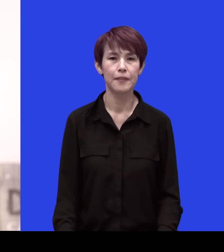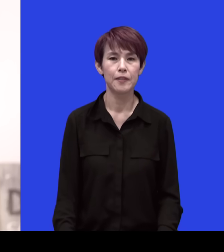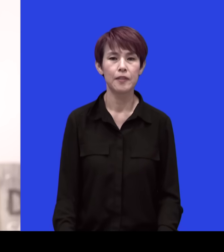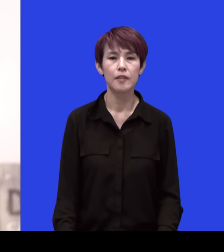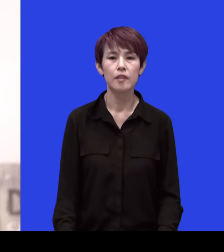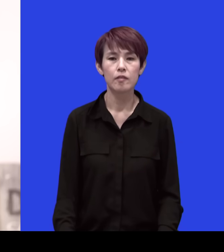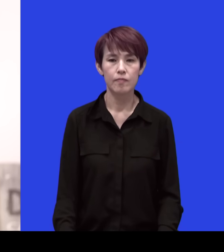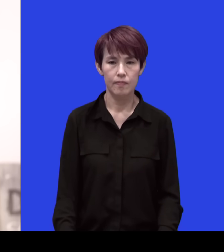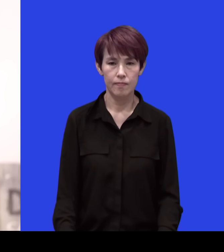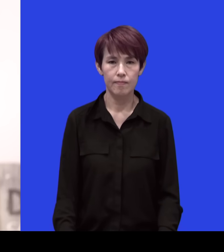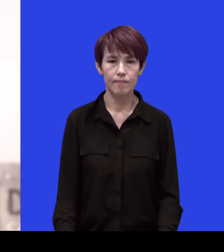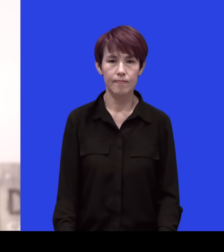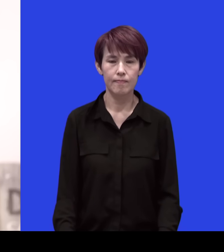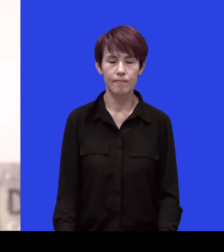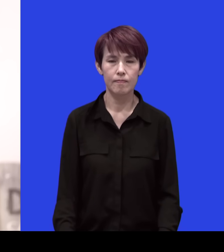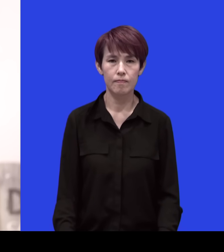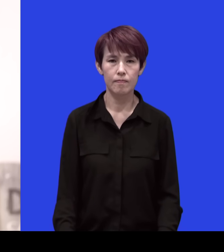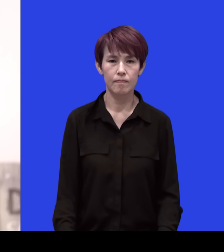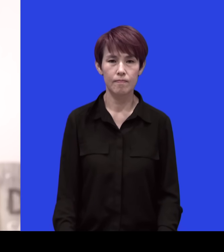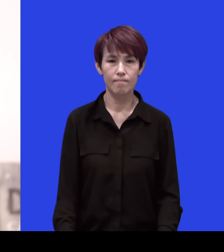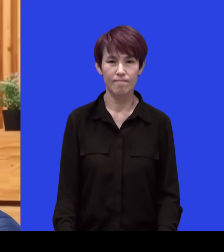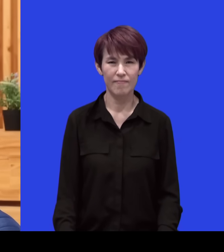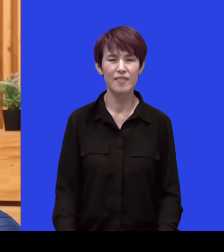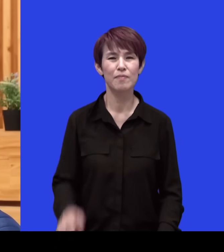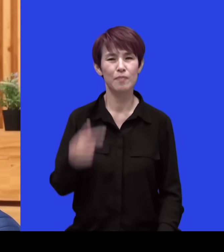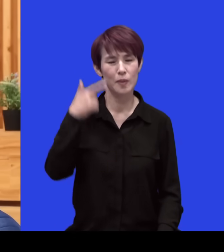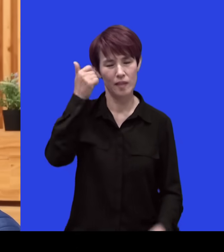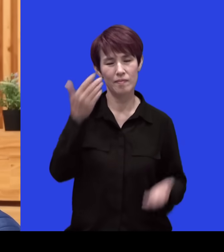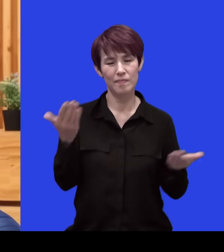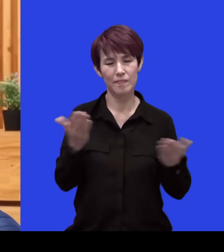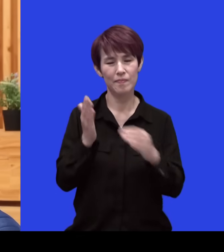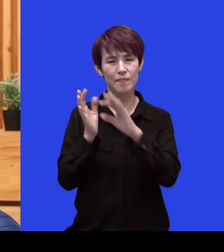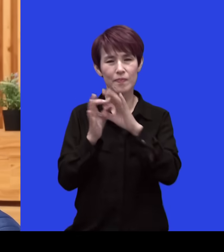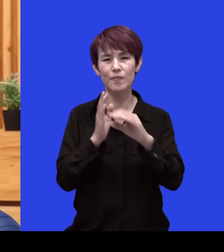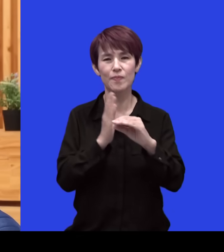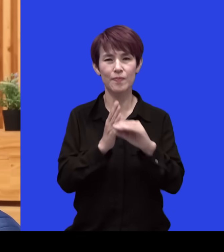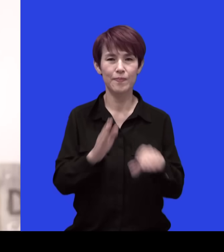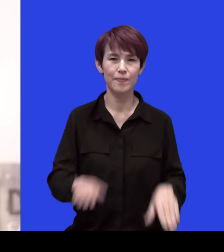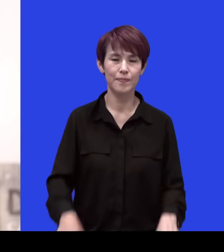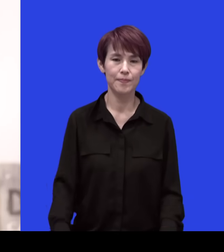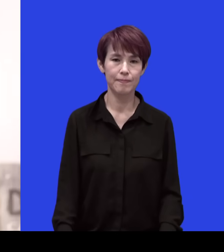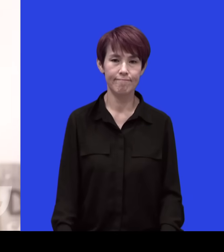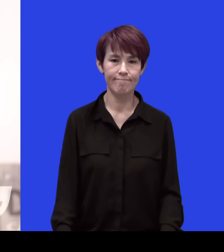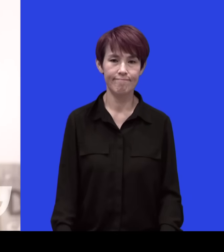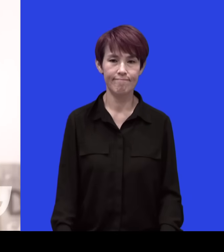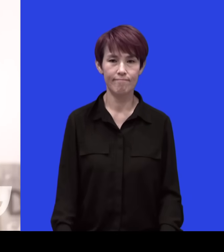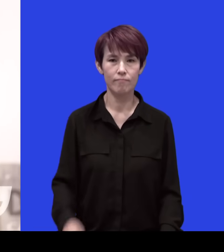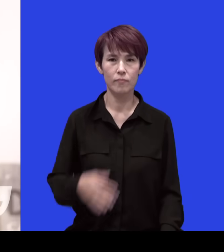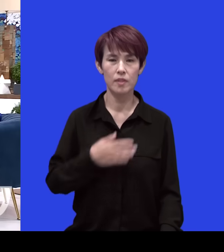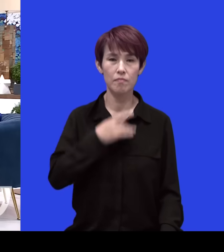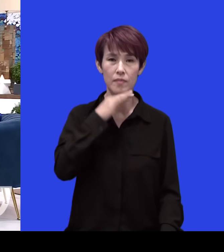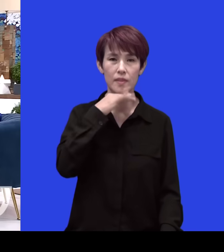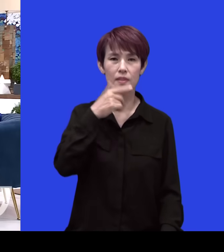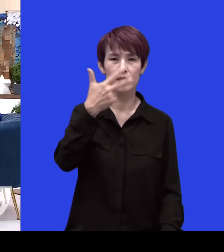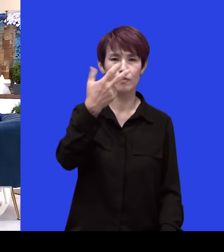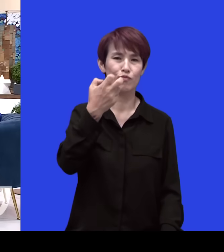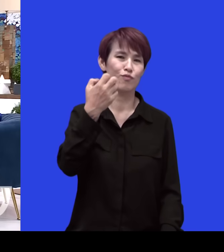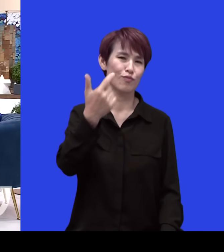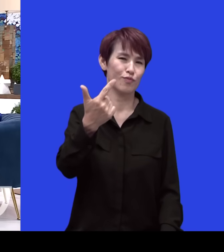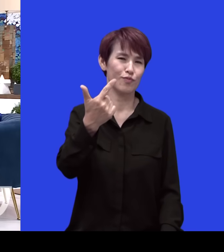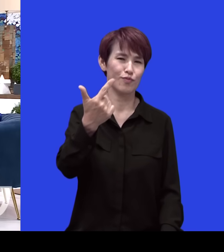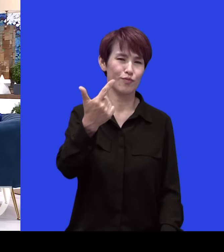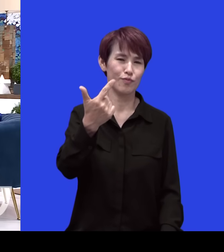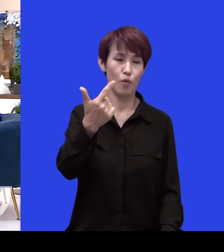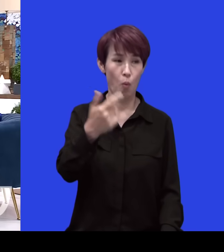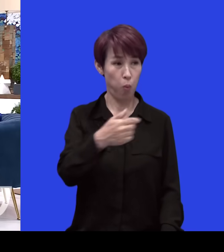하면서 이제 목회를 하고 있죠. 아유. 선교를 하고 있고 예. 제가 76이지만 76세세요?